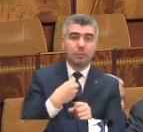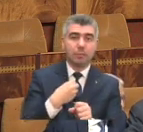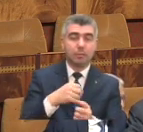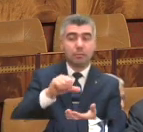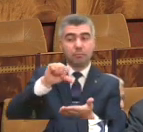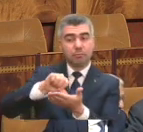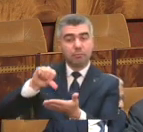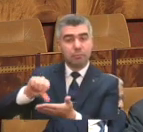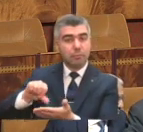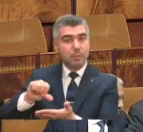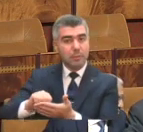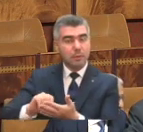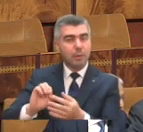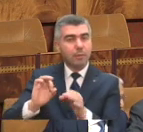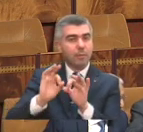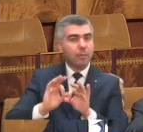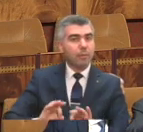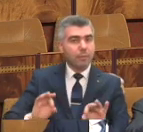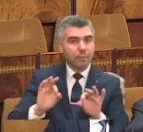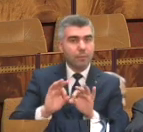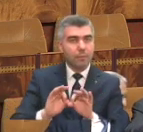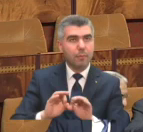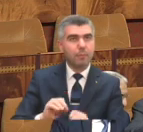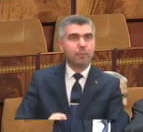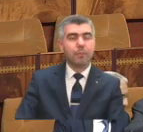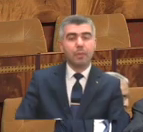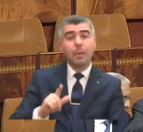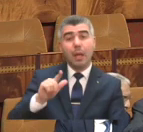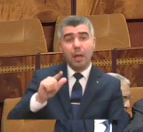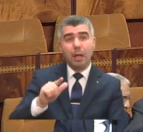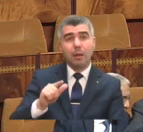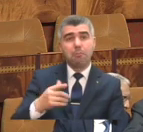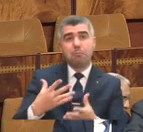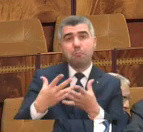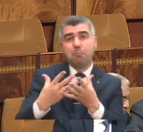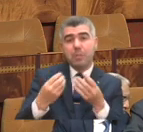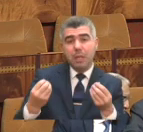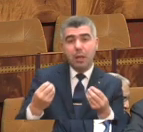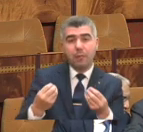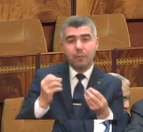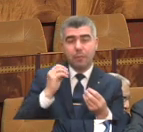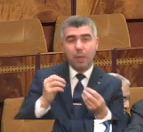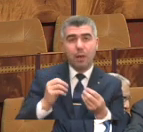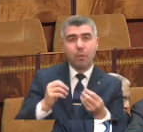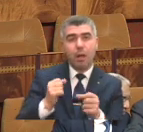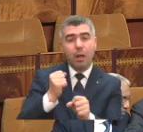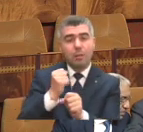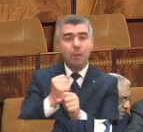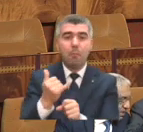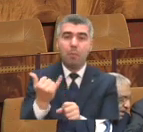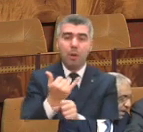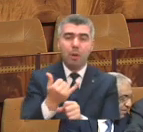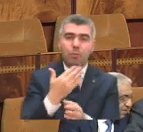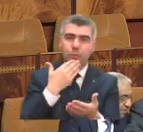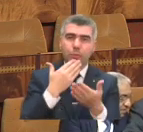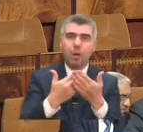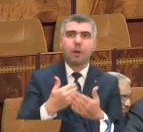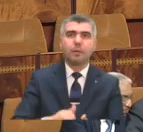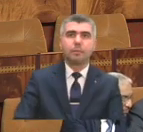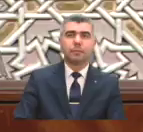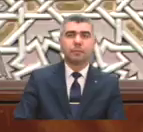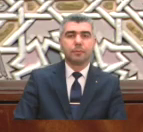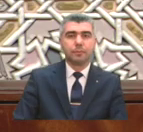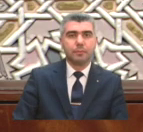ولا الجهويه، مع العلم انه عندنا الخصاص في هذه الاختصاصات. وشكرا. شكرا سيد